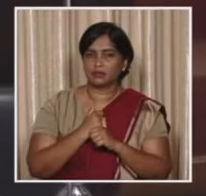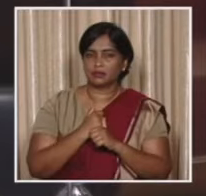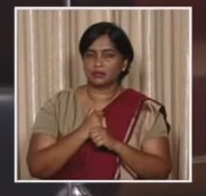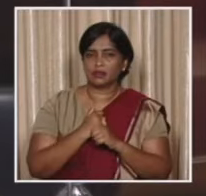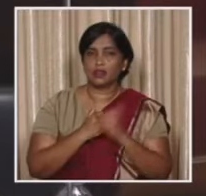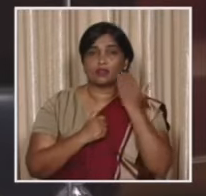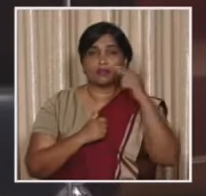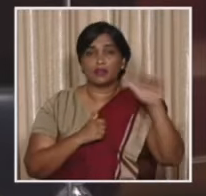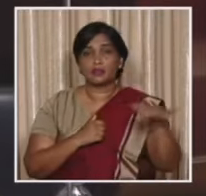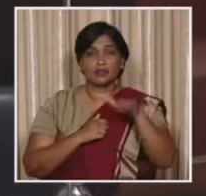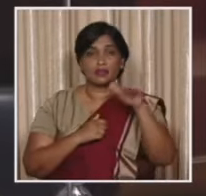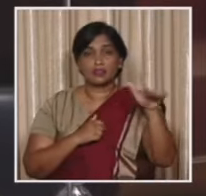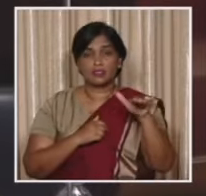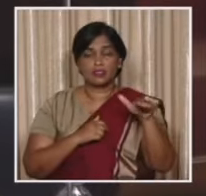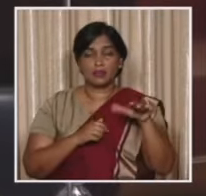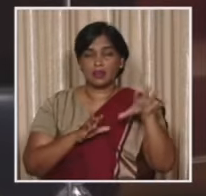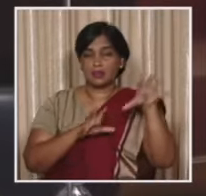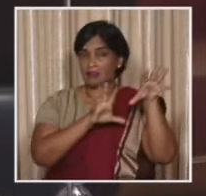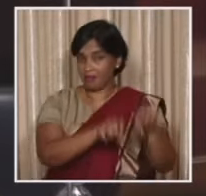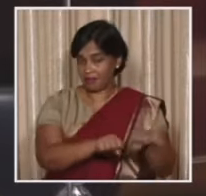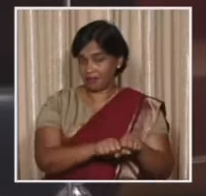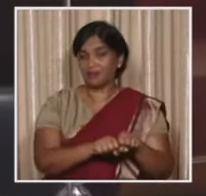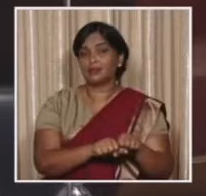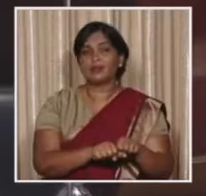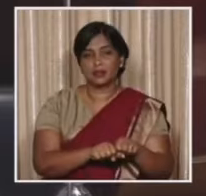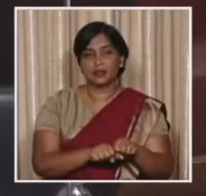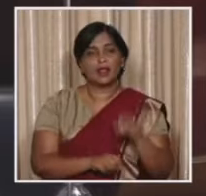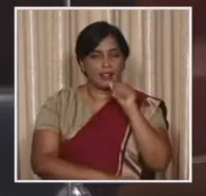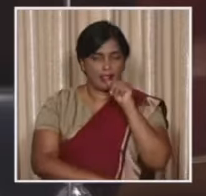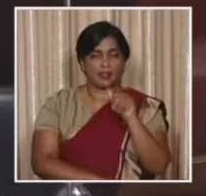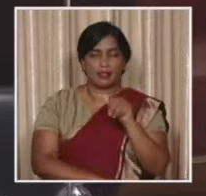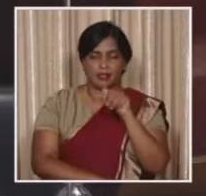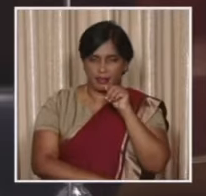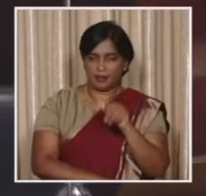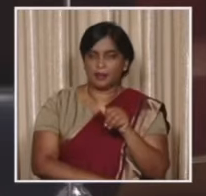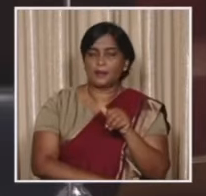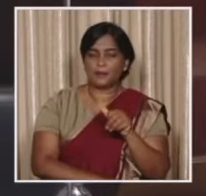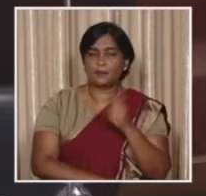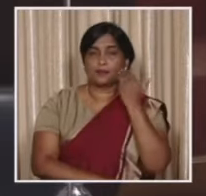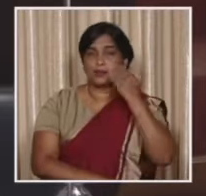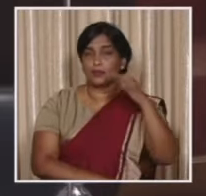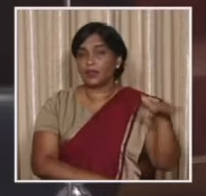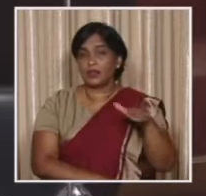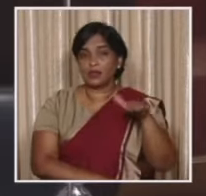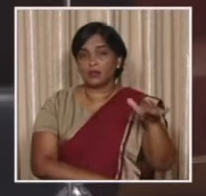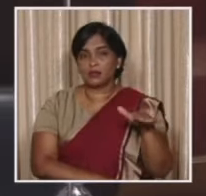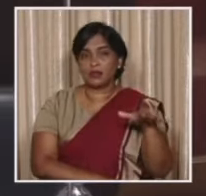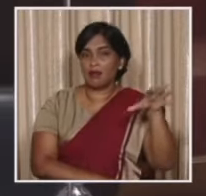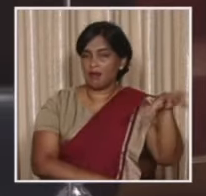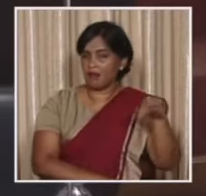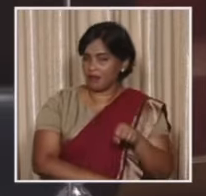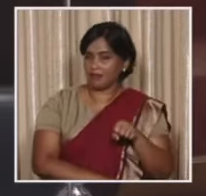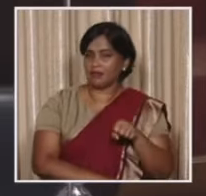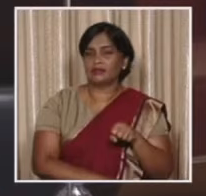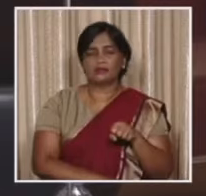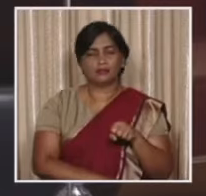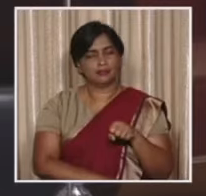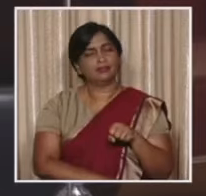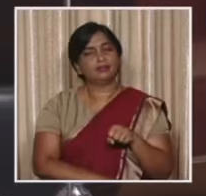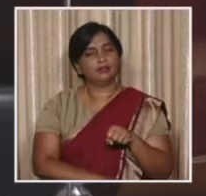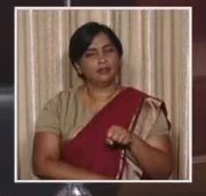සිවිල් සමාජයේ බලලත් අල්ලගෙන. මේක ඇත්ත. සිවිල් සමාජයේ බලලත් අල්ලගෙන